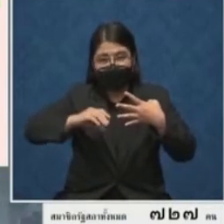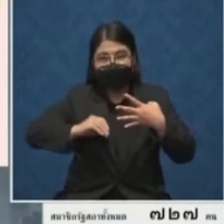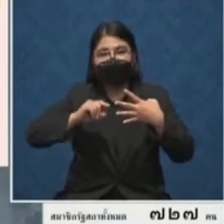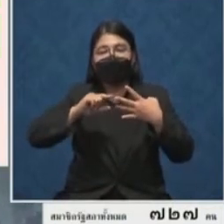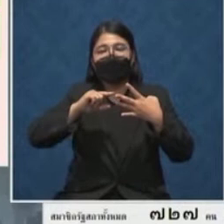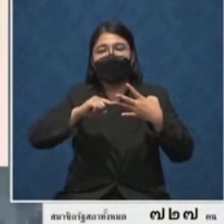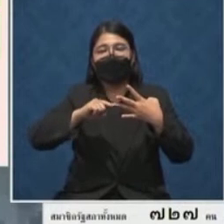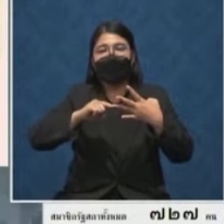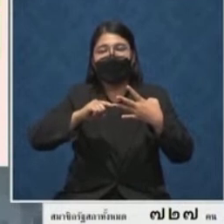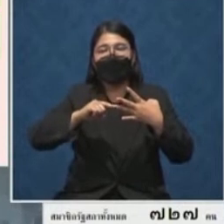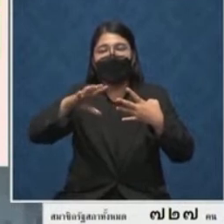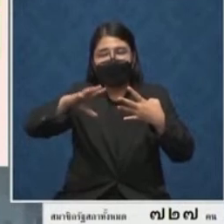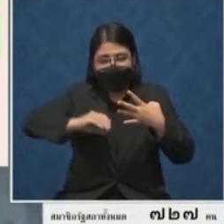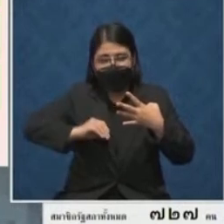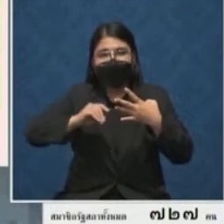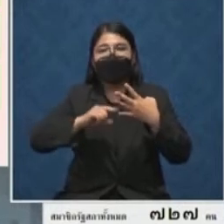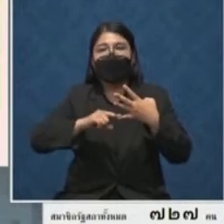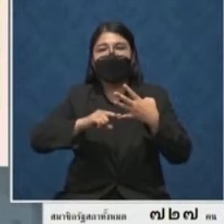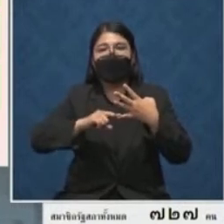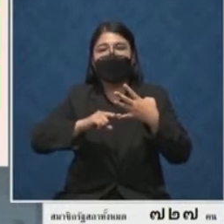การ4งดออกเสียงครับ